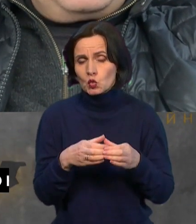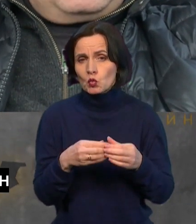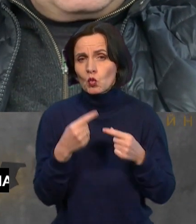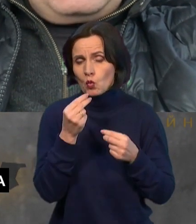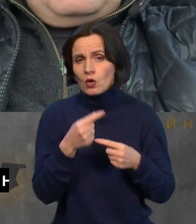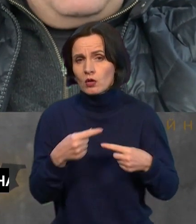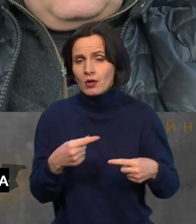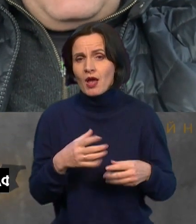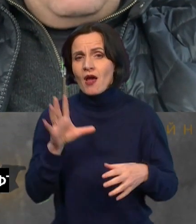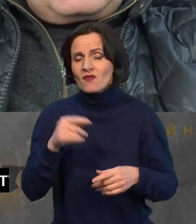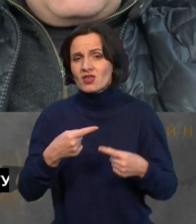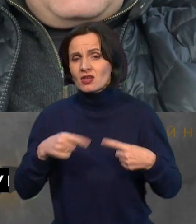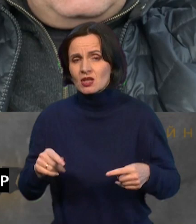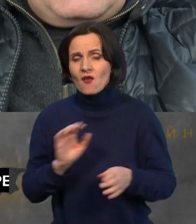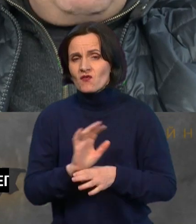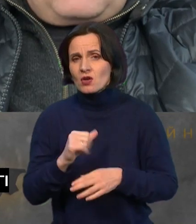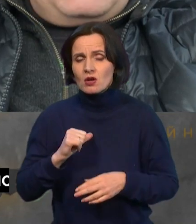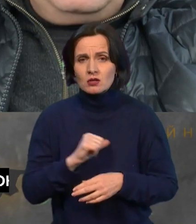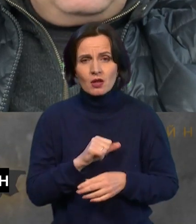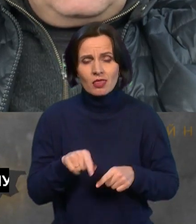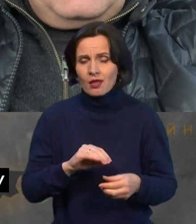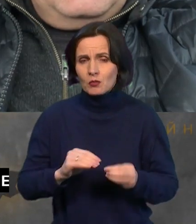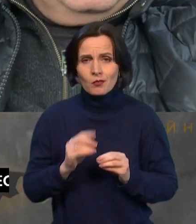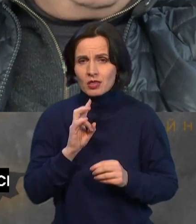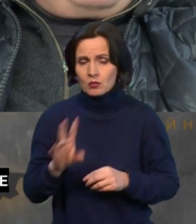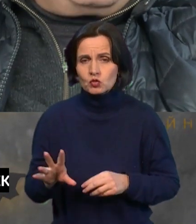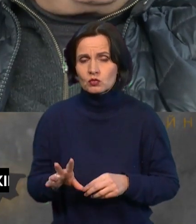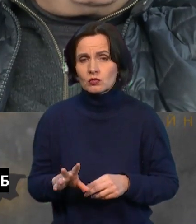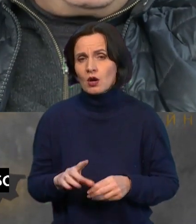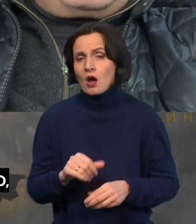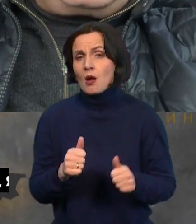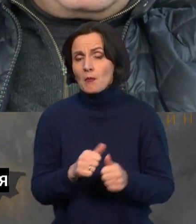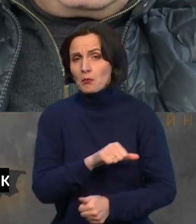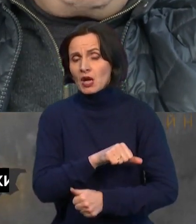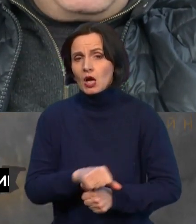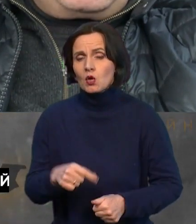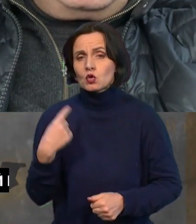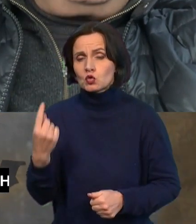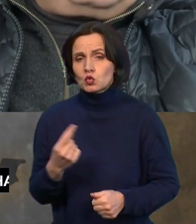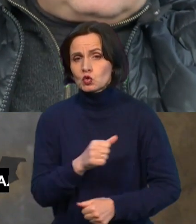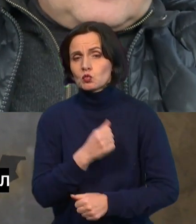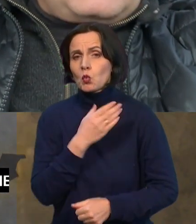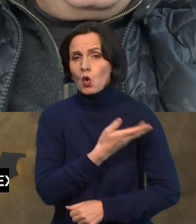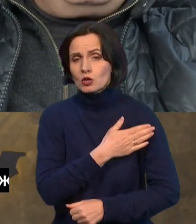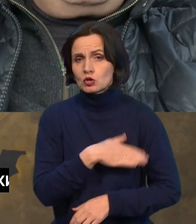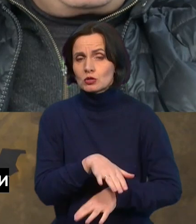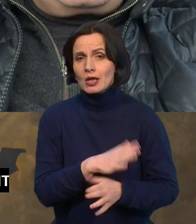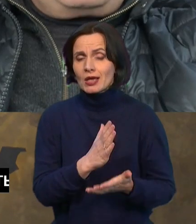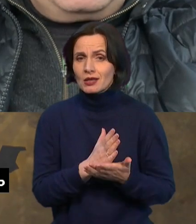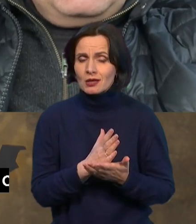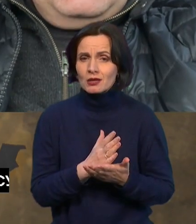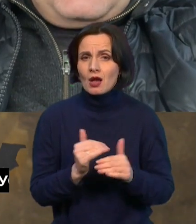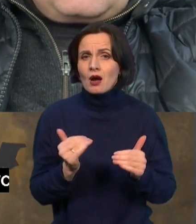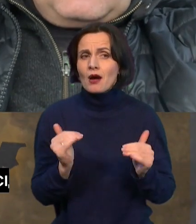Все останнє ми виробляємо самі, і там проблем не буде. В прикордонних областях з Польщею є невеличкий